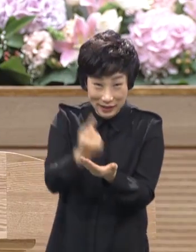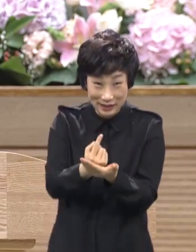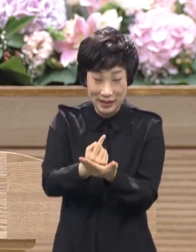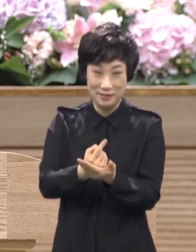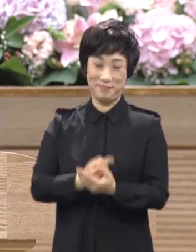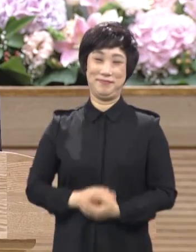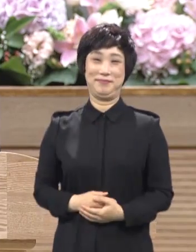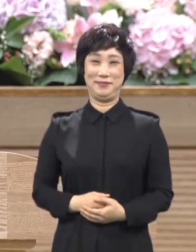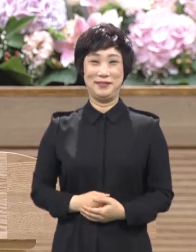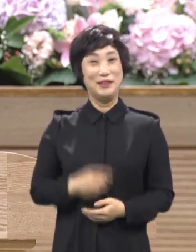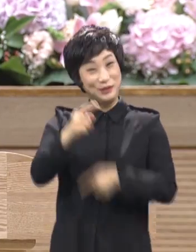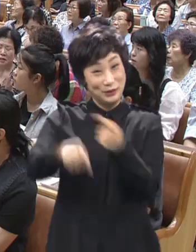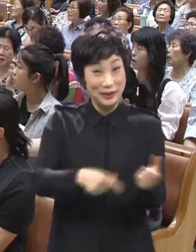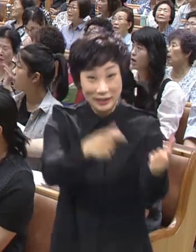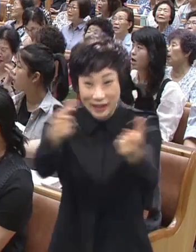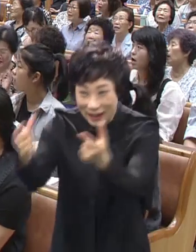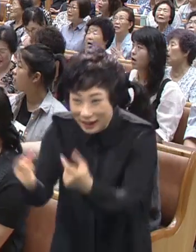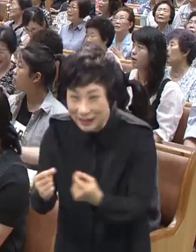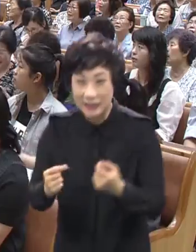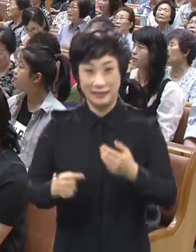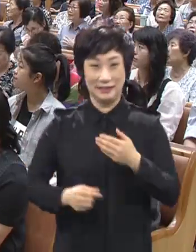우리도 따라합시다. 내가